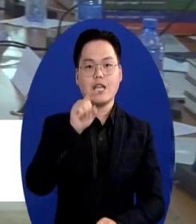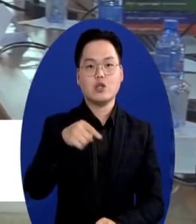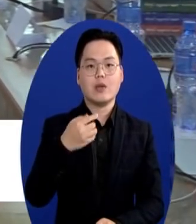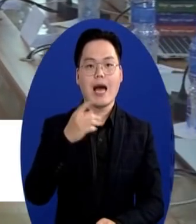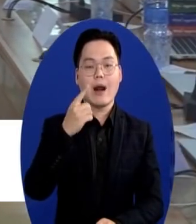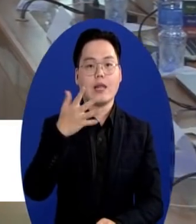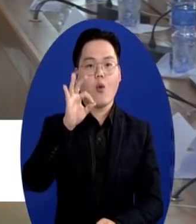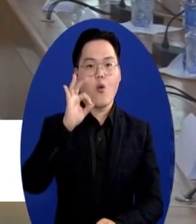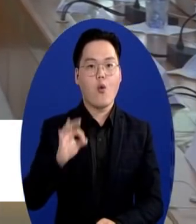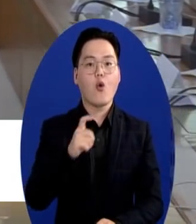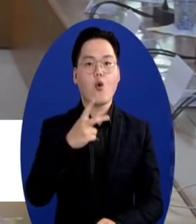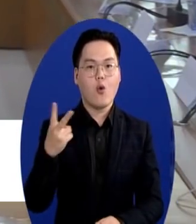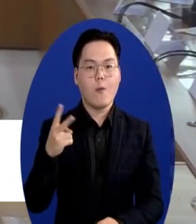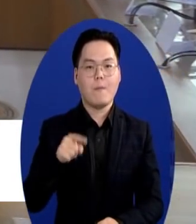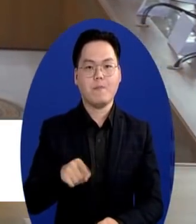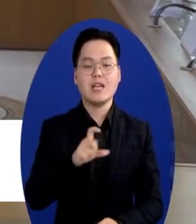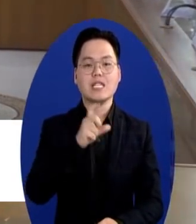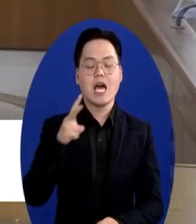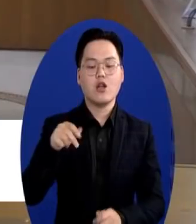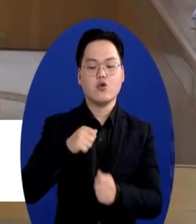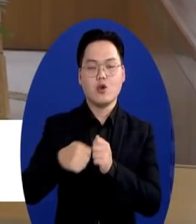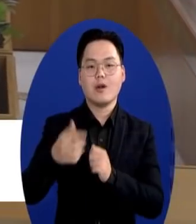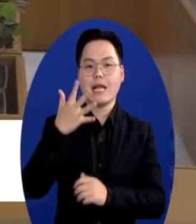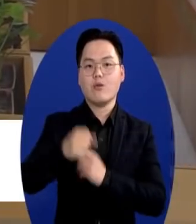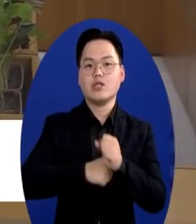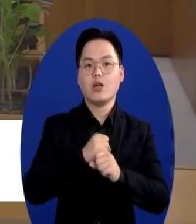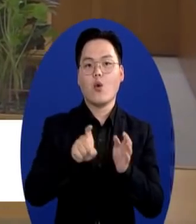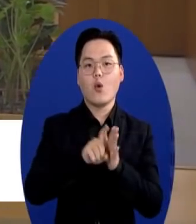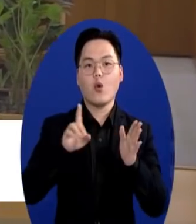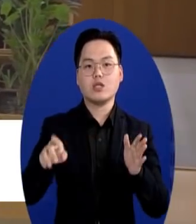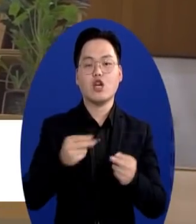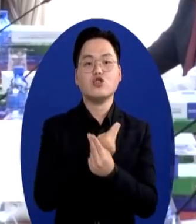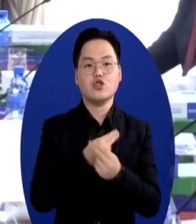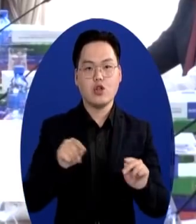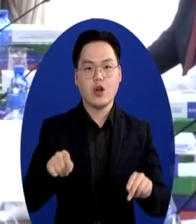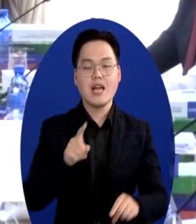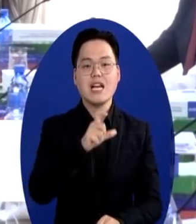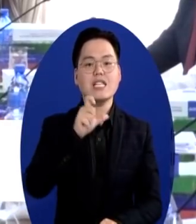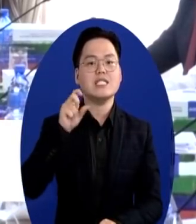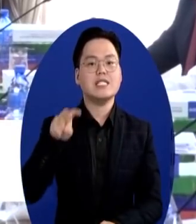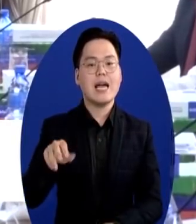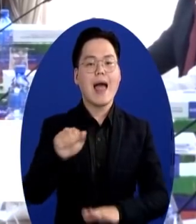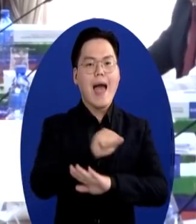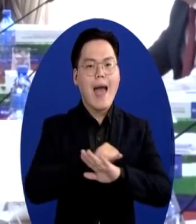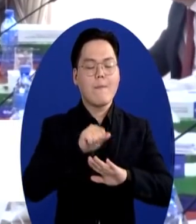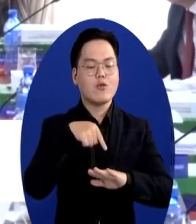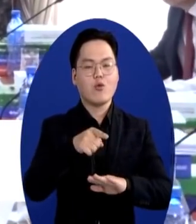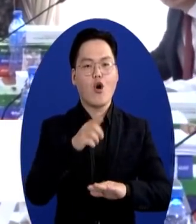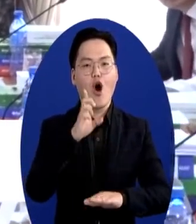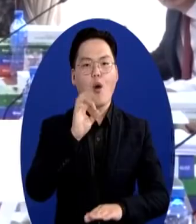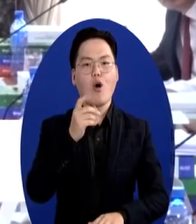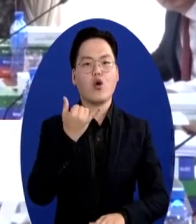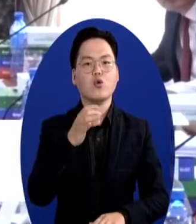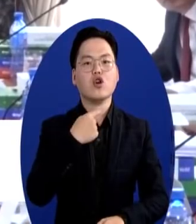15% байхаар тооцож байна. Зээлийн үндсэн төлбөрөөс 5 жилийн хугацаанд чөлөөлөгдөн энэ зээлийн хөрөнгөөр аймгийн бохир ус цэвэрлэх